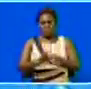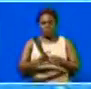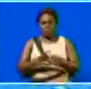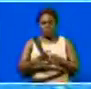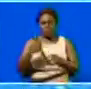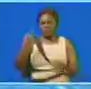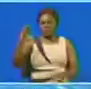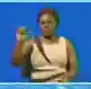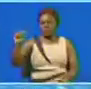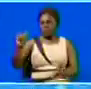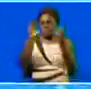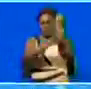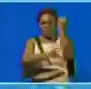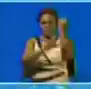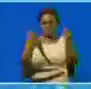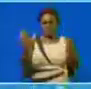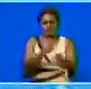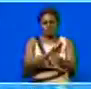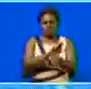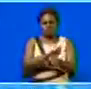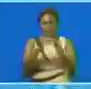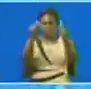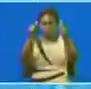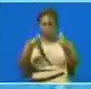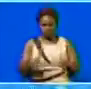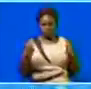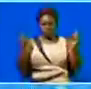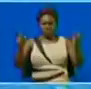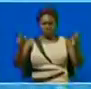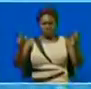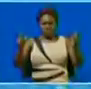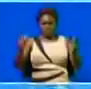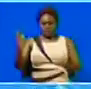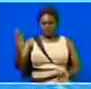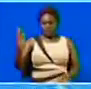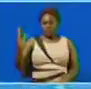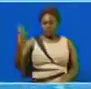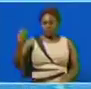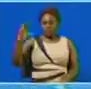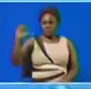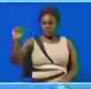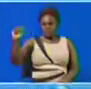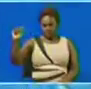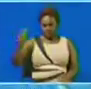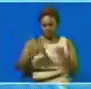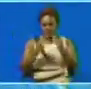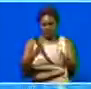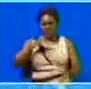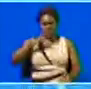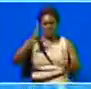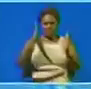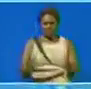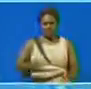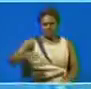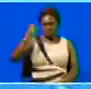wa wadi kote nchini umekutana kutoa taarifa kwa vyombo vya habari kuhusiana na usalama wa wawakilishi wadi wakiongozwa na spika wa kaunti